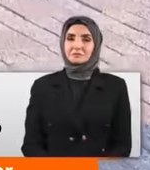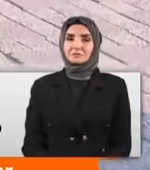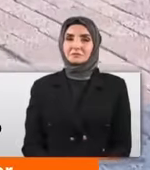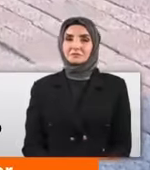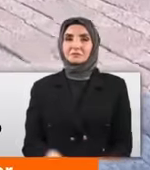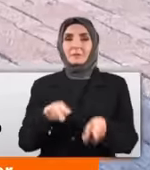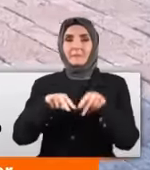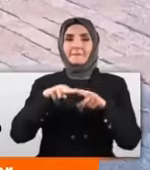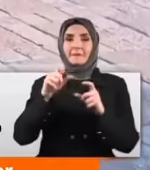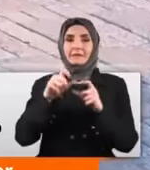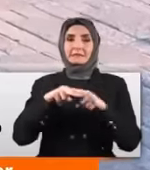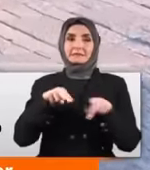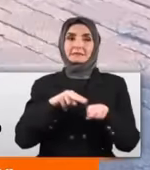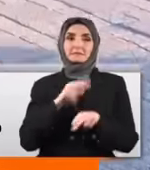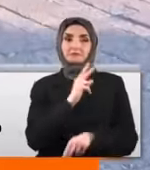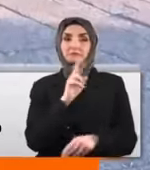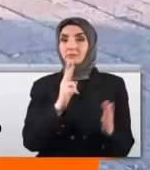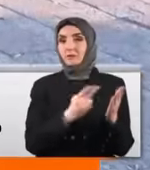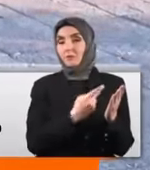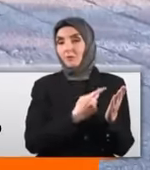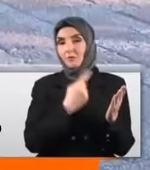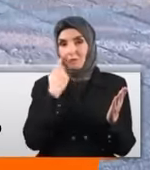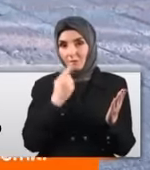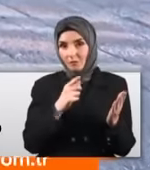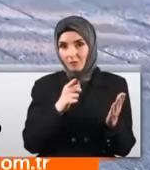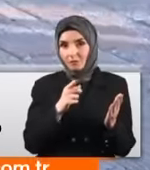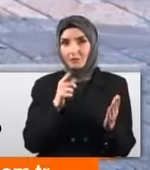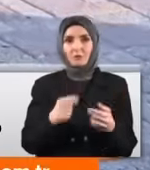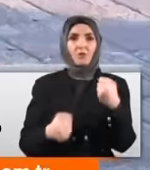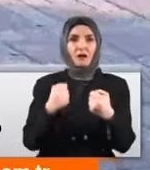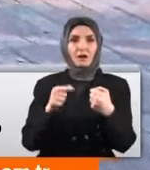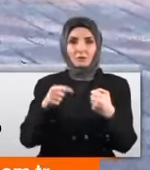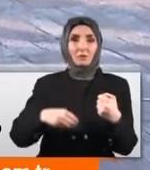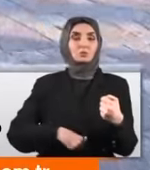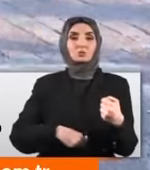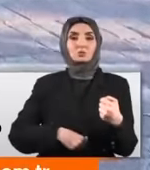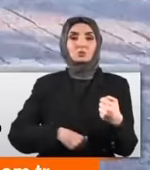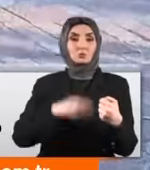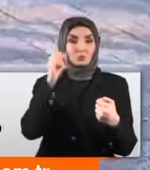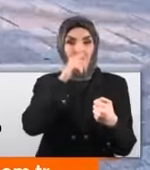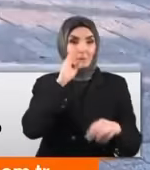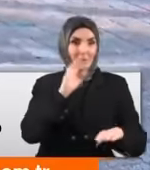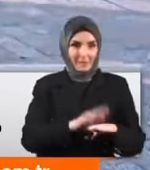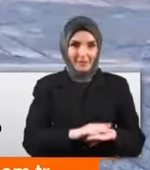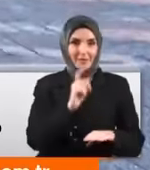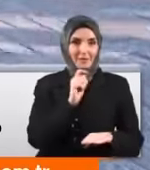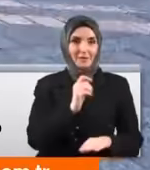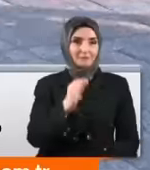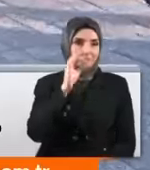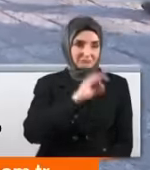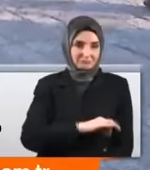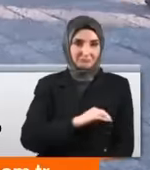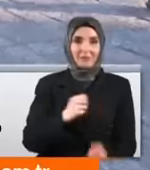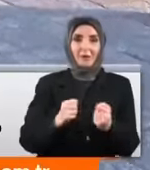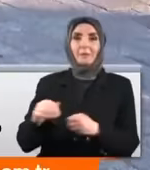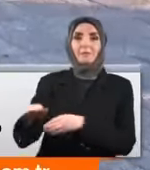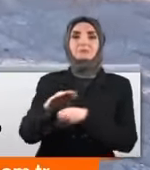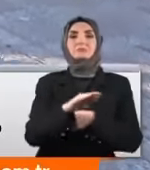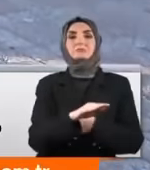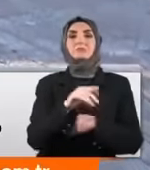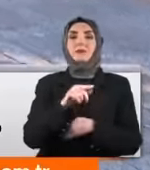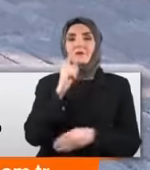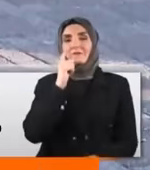Masak raporları bu araçların suçtan elde edilen gelirle alındığını tespit etti. Ardından mahkeme bu araçların İstanbul